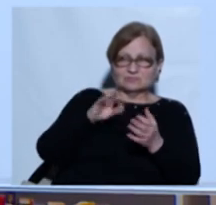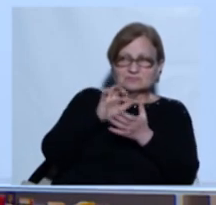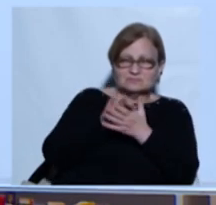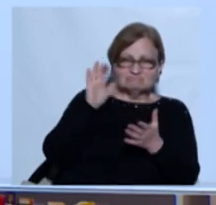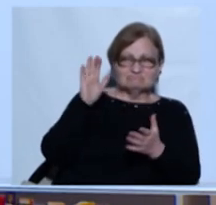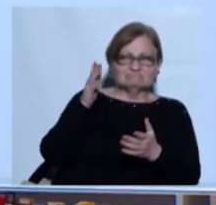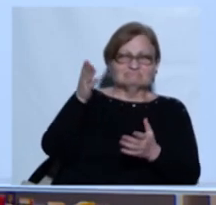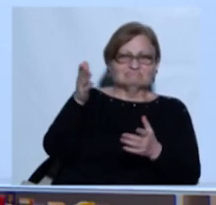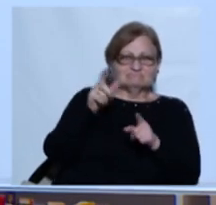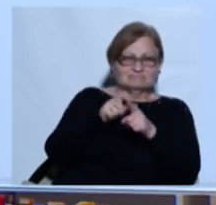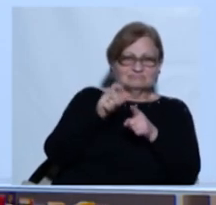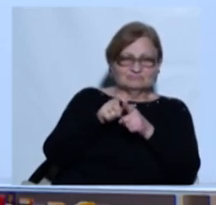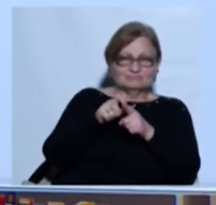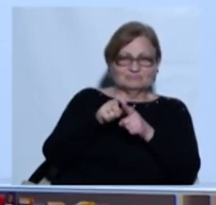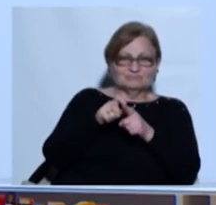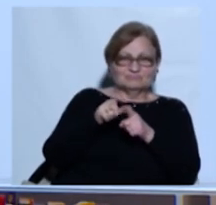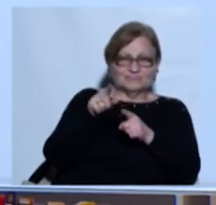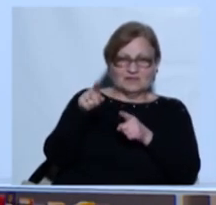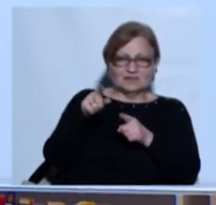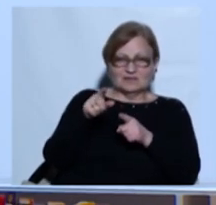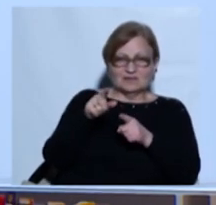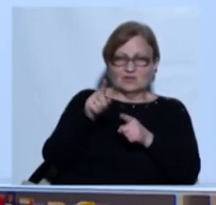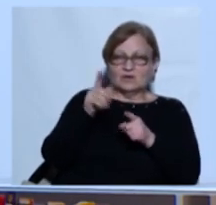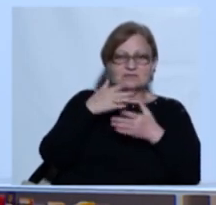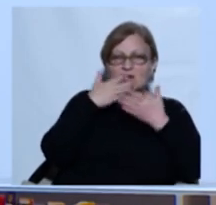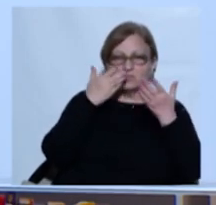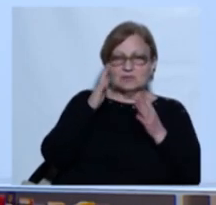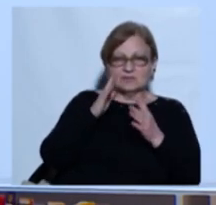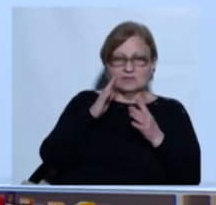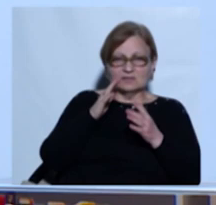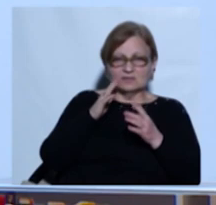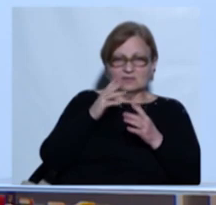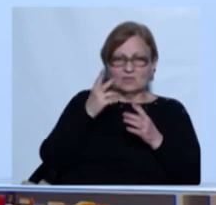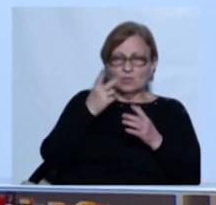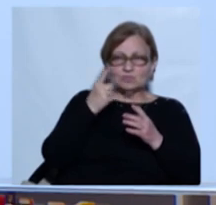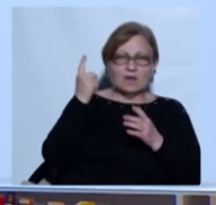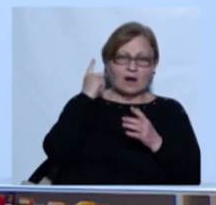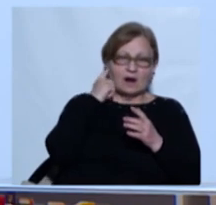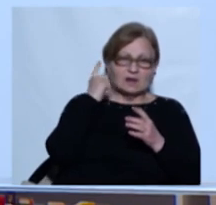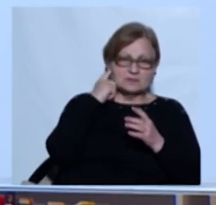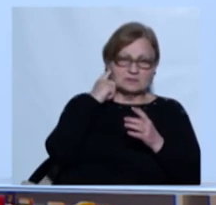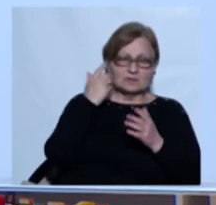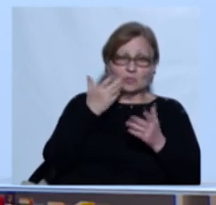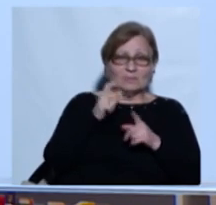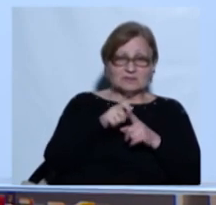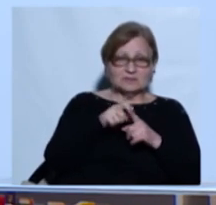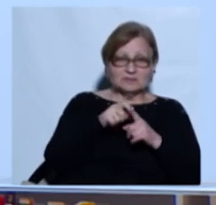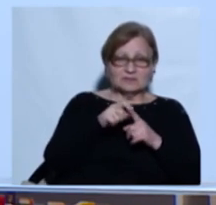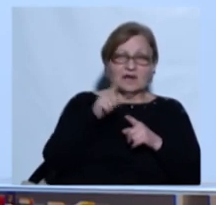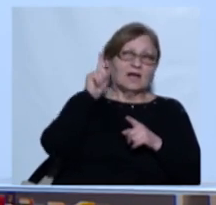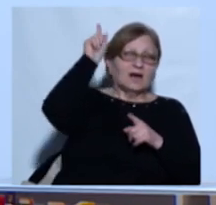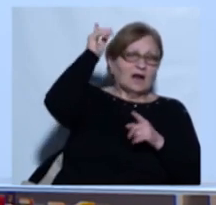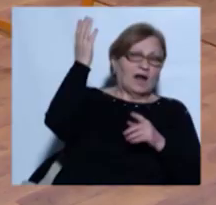ეს სიტყვები კი არ უნდა წაიკითხო, უნდა გაიგონო. რომელ სიტყვებზე ამბობს?